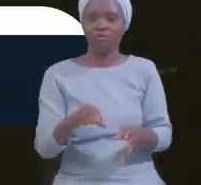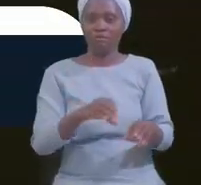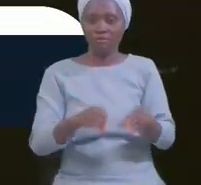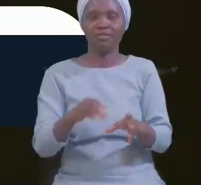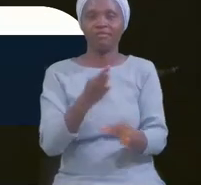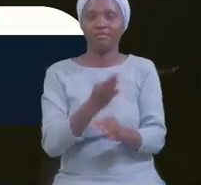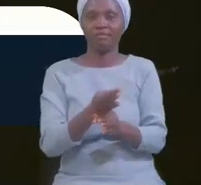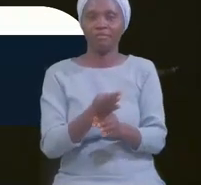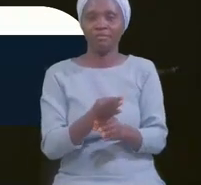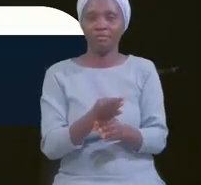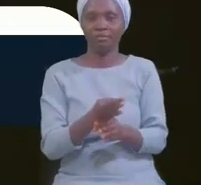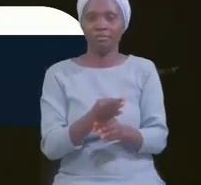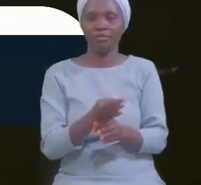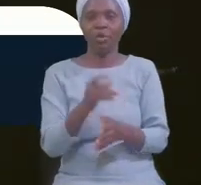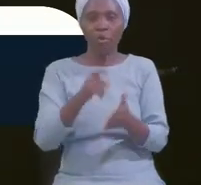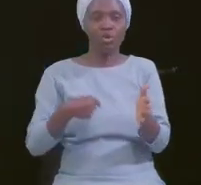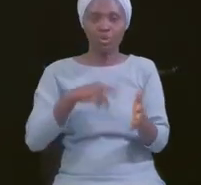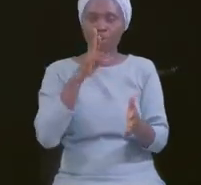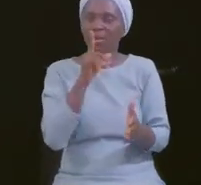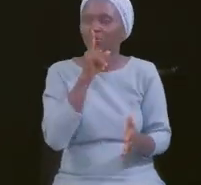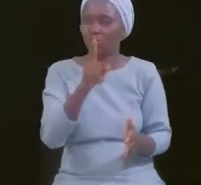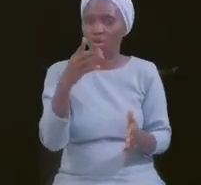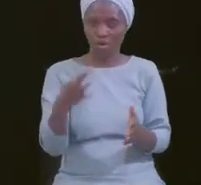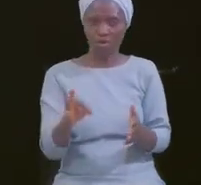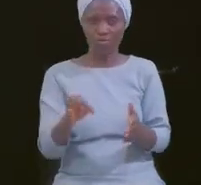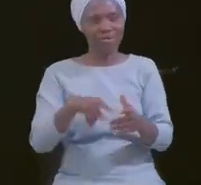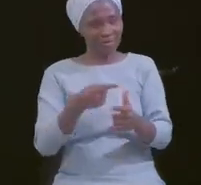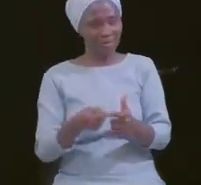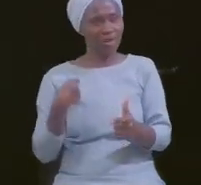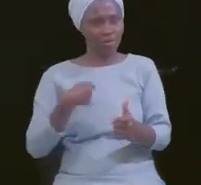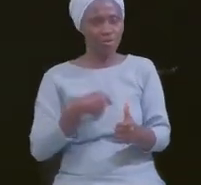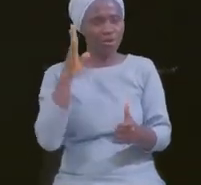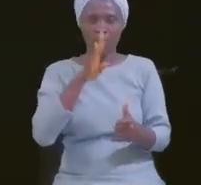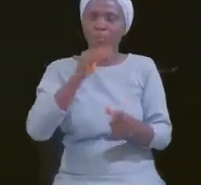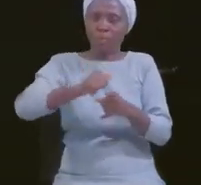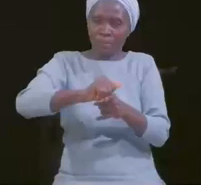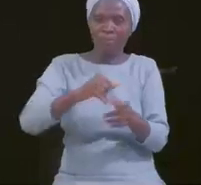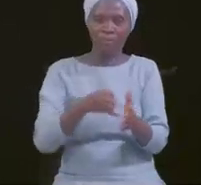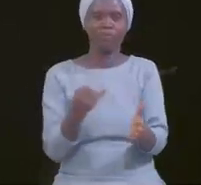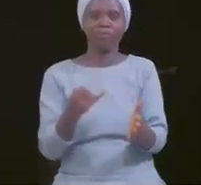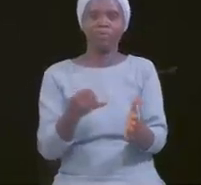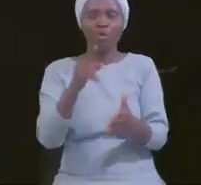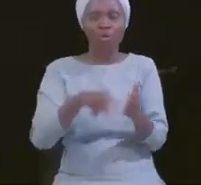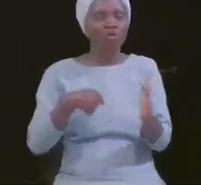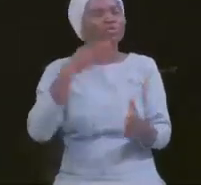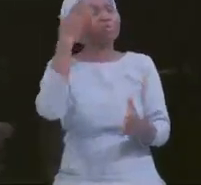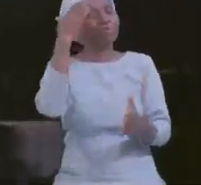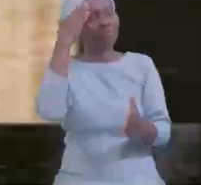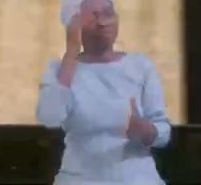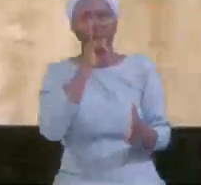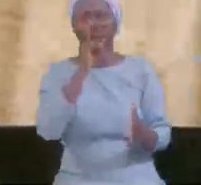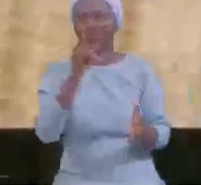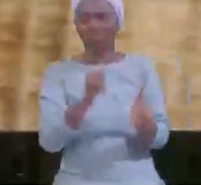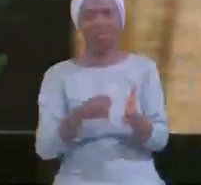qui nous assure, alors nous agissons selon la chose. ce que nous savons que, oui, nous savons ça,